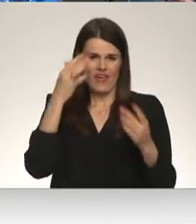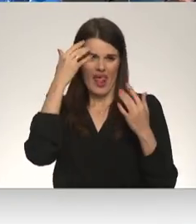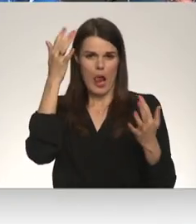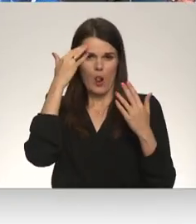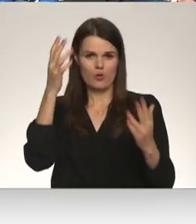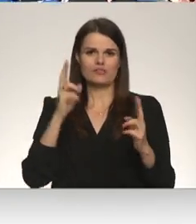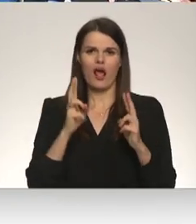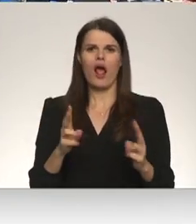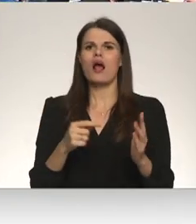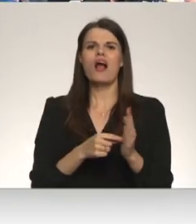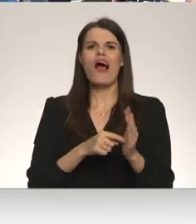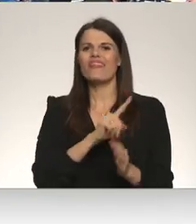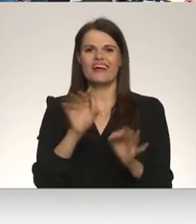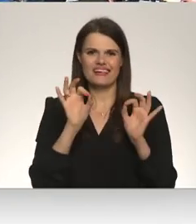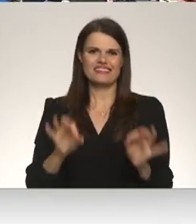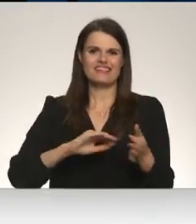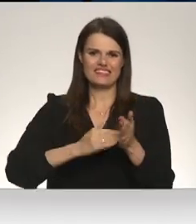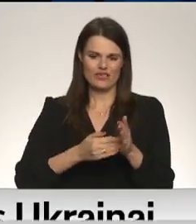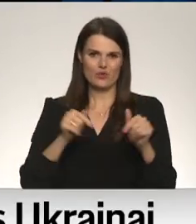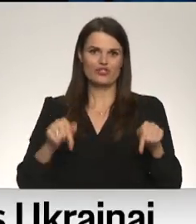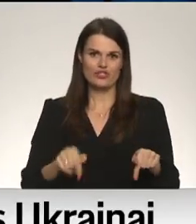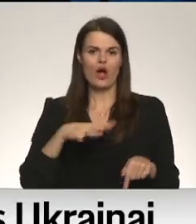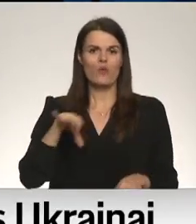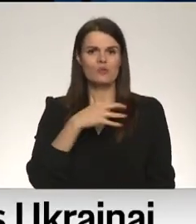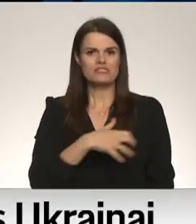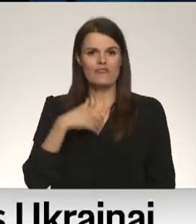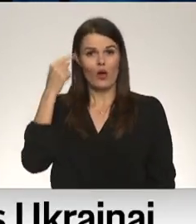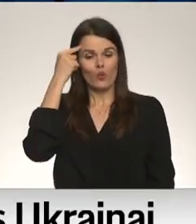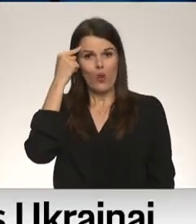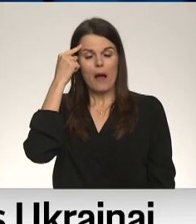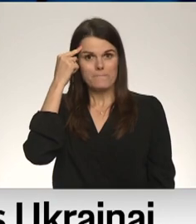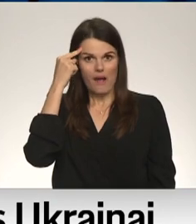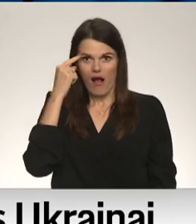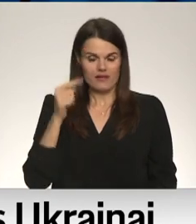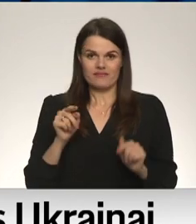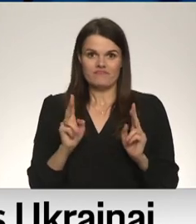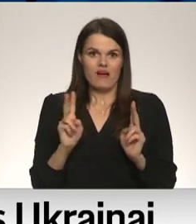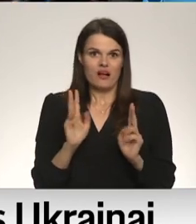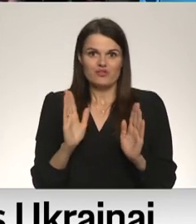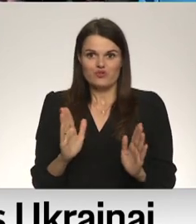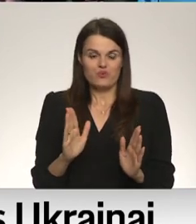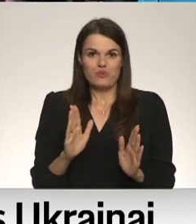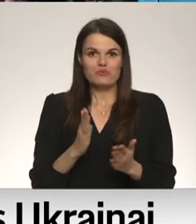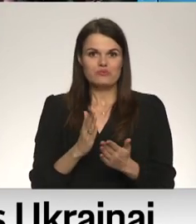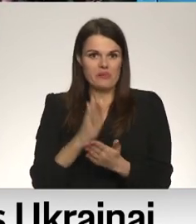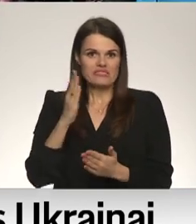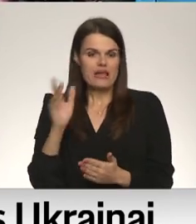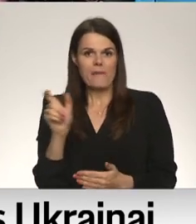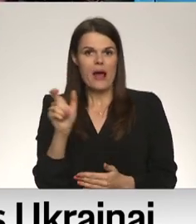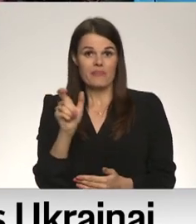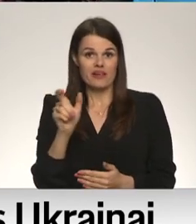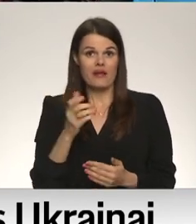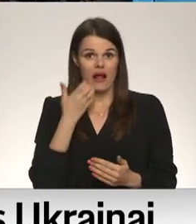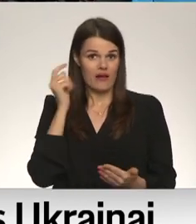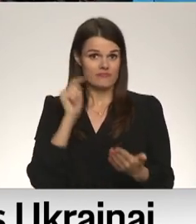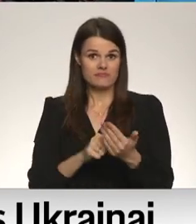to, kāda ir īstā situācija Daugavpilī. Mums ir jādomā X stundas kategorijās, un X stundā, ja tas